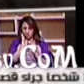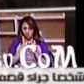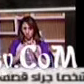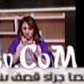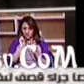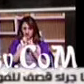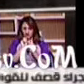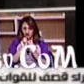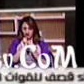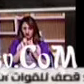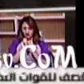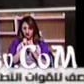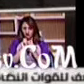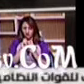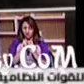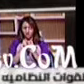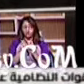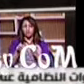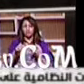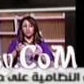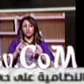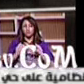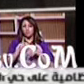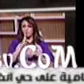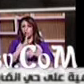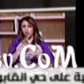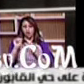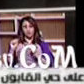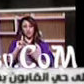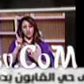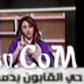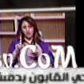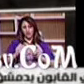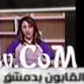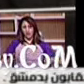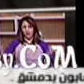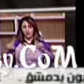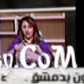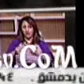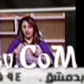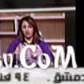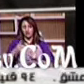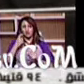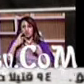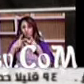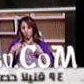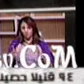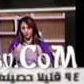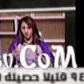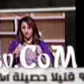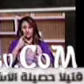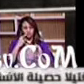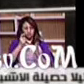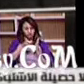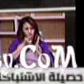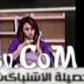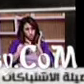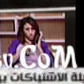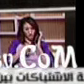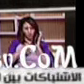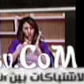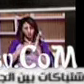الموضوع ها لا لا قولا واحدا ليس من حق يعني مش ممكن اللجنه تطلع تقول مثلا انها قبلت الطعون واقرت ان